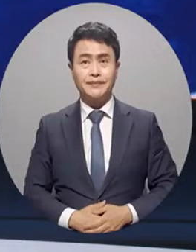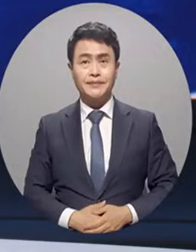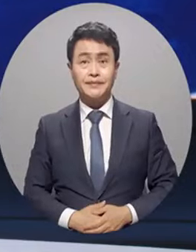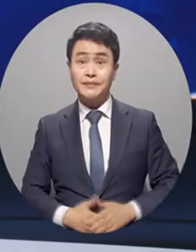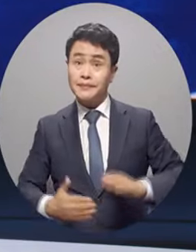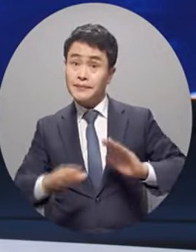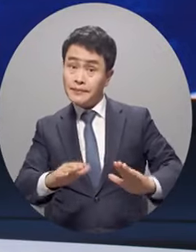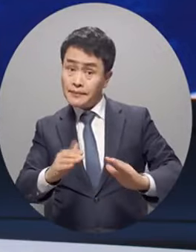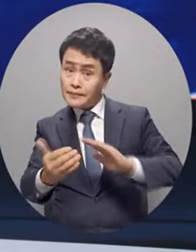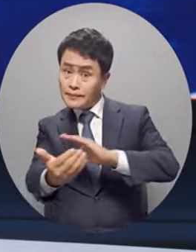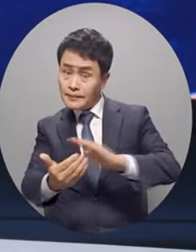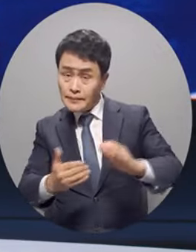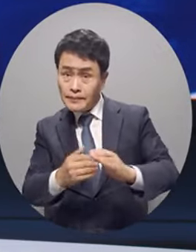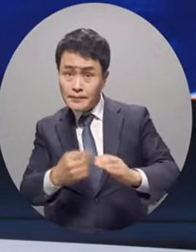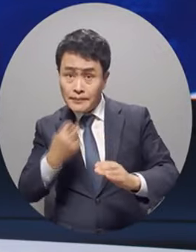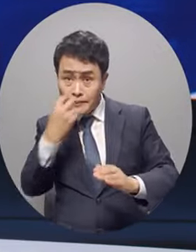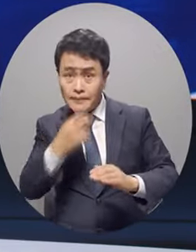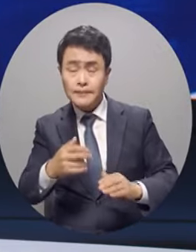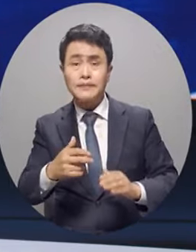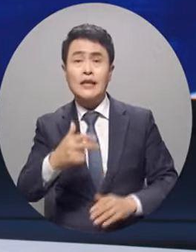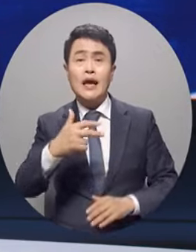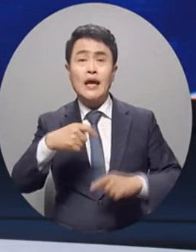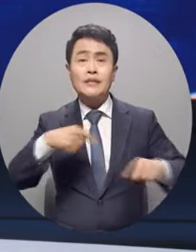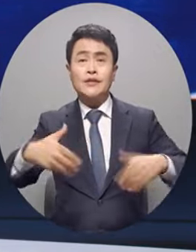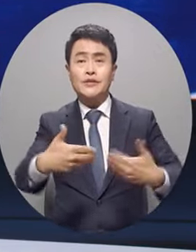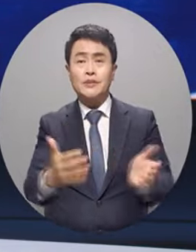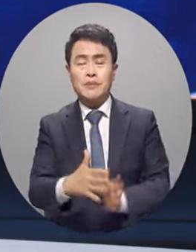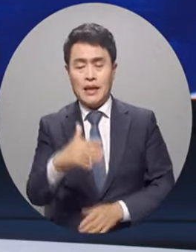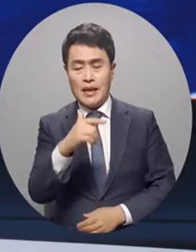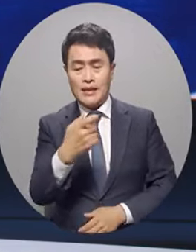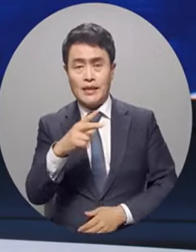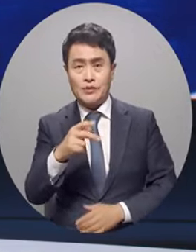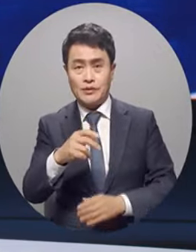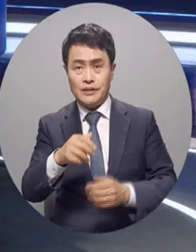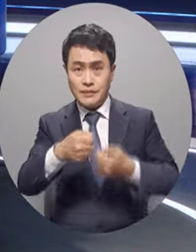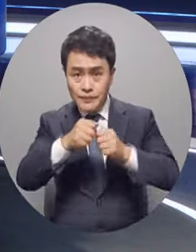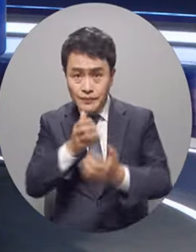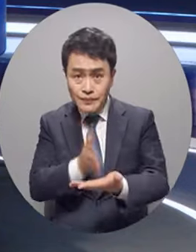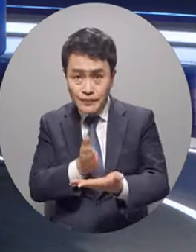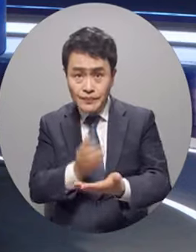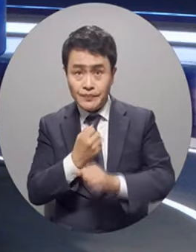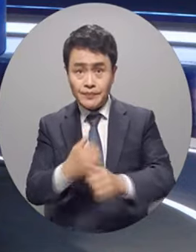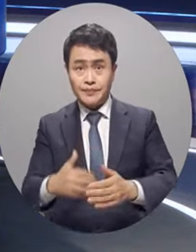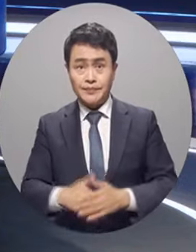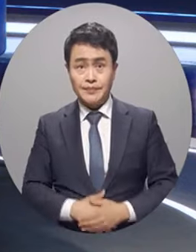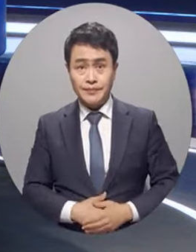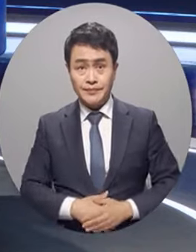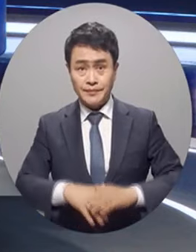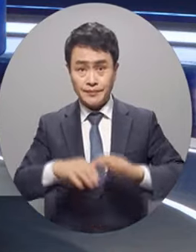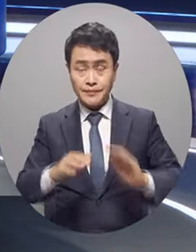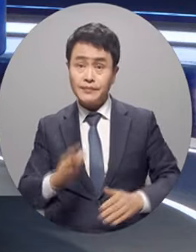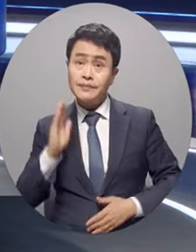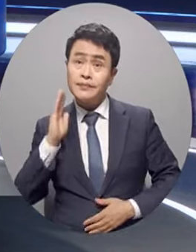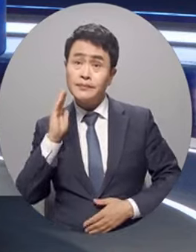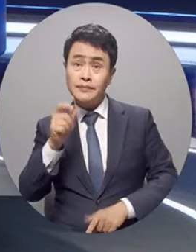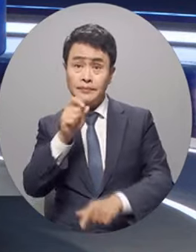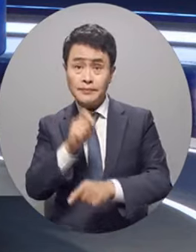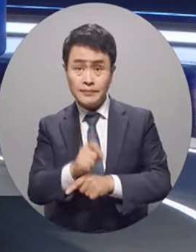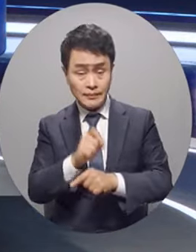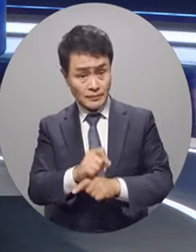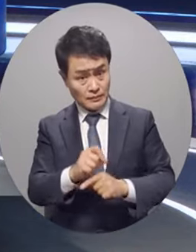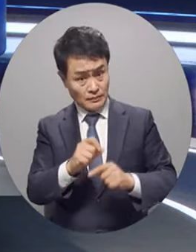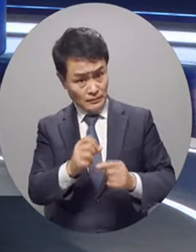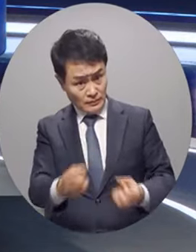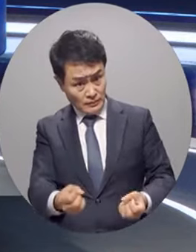이 사안을 취재한 정치 팀의 나세훈 기자와 좀 더 자세히 알아보겠습니다 나세훈 기자 대통령실 집들이